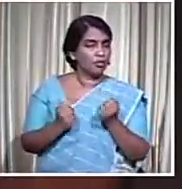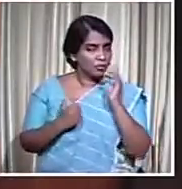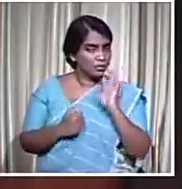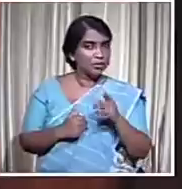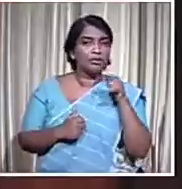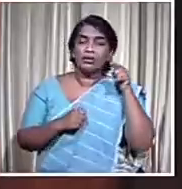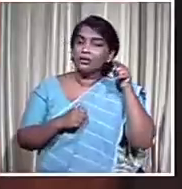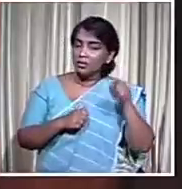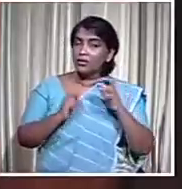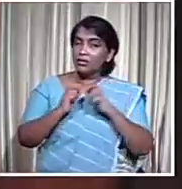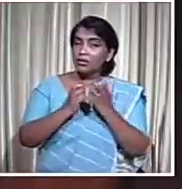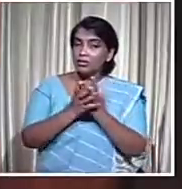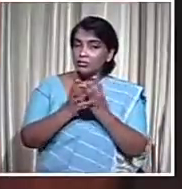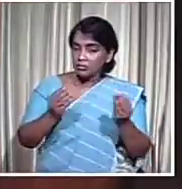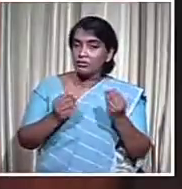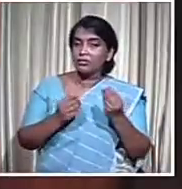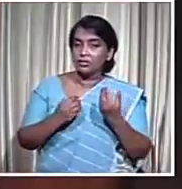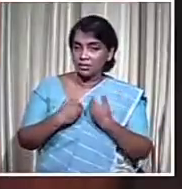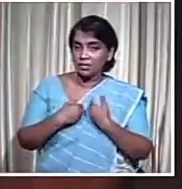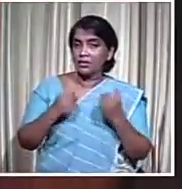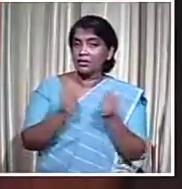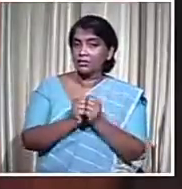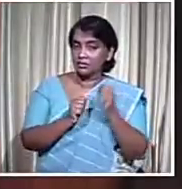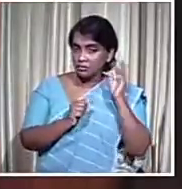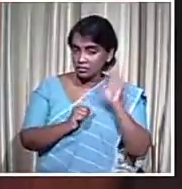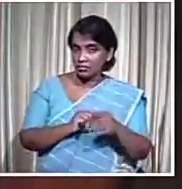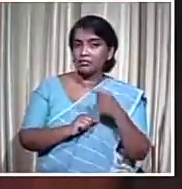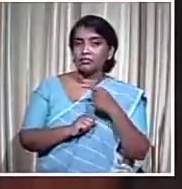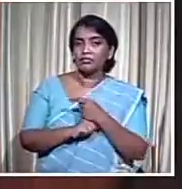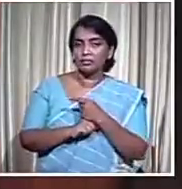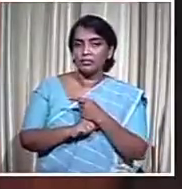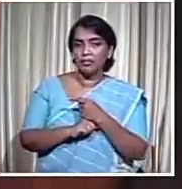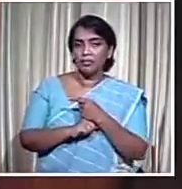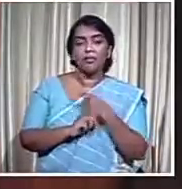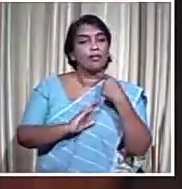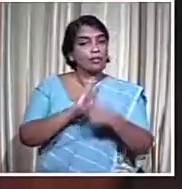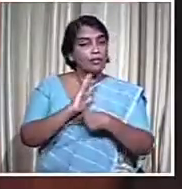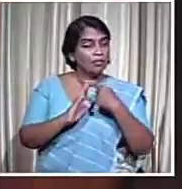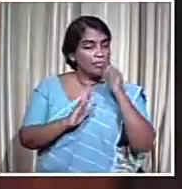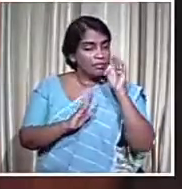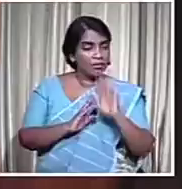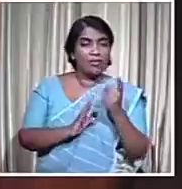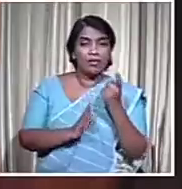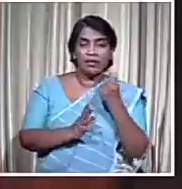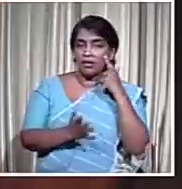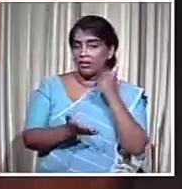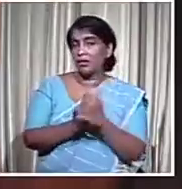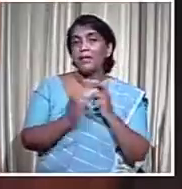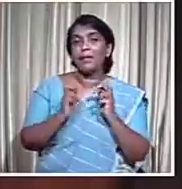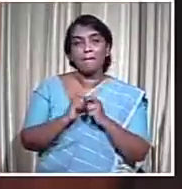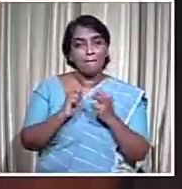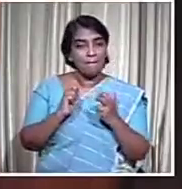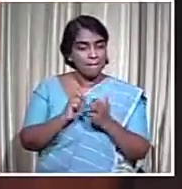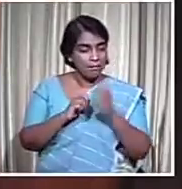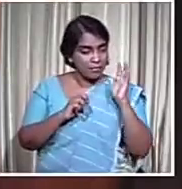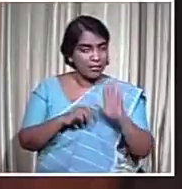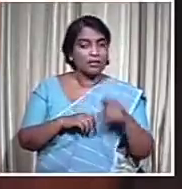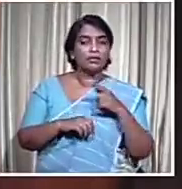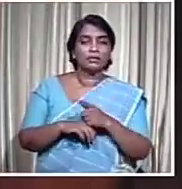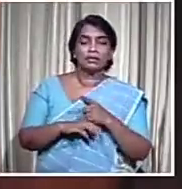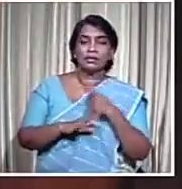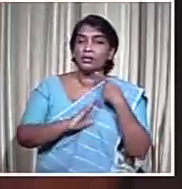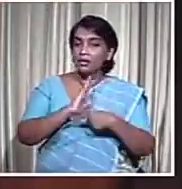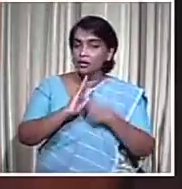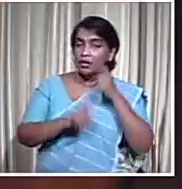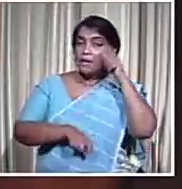செயல் வீச்சோடு எனது செயற்பாடுகள் இருந்தன. நாட்டில் ஏற்பட்டுள்ள பொருளாதார நெருக்கடி காரணமாக மக்கள் அடைந்துள்ள துயரங்களை ஒரு